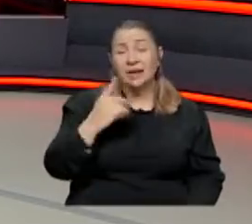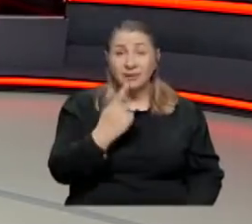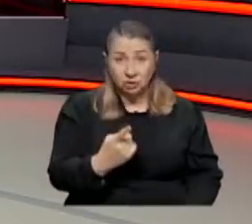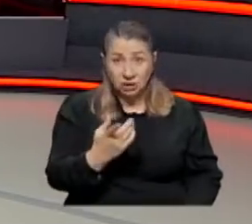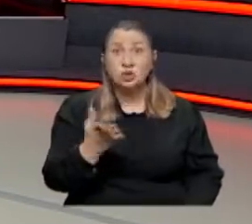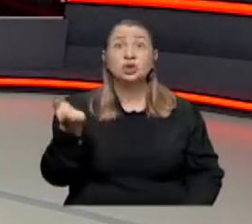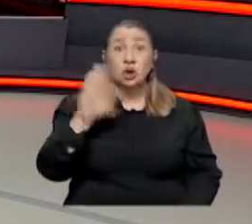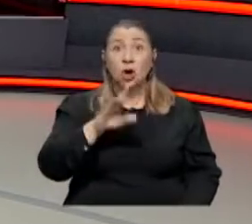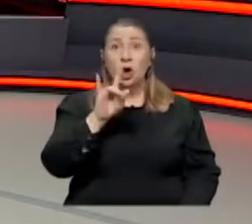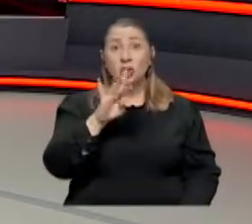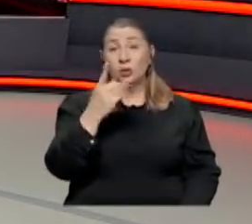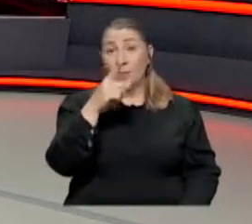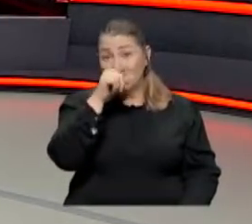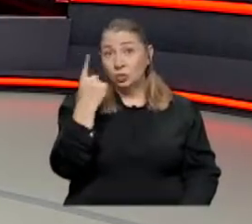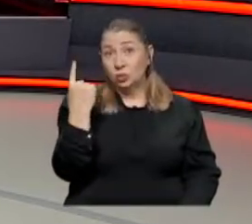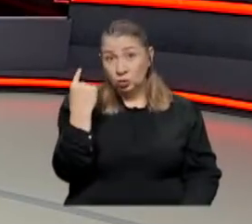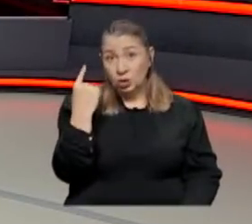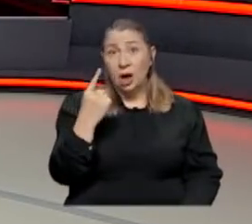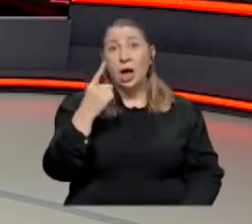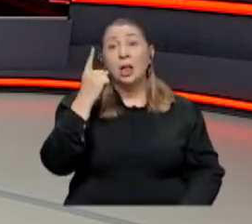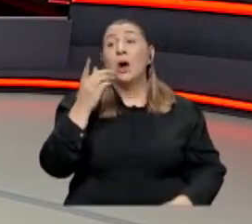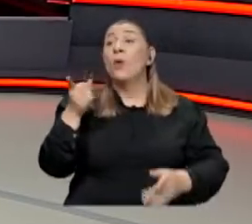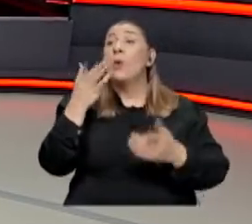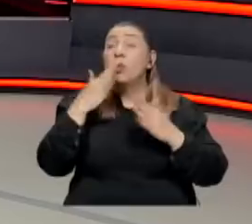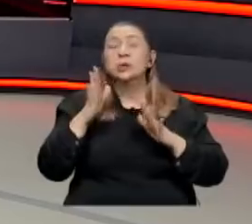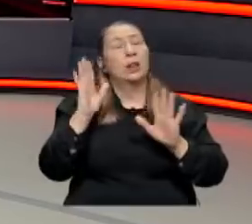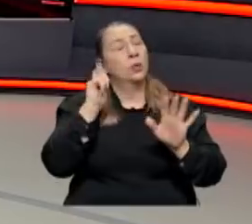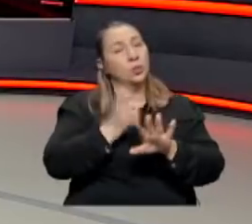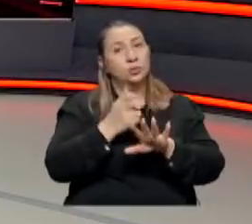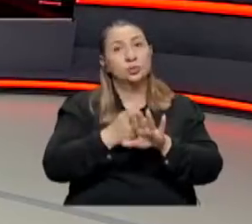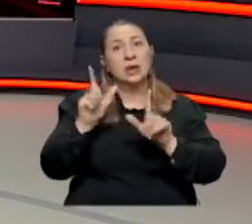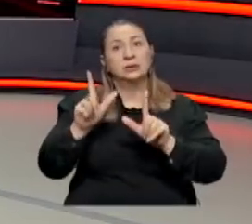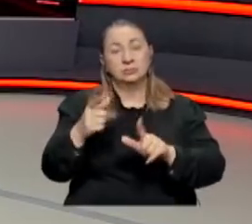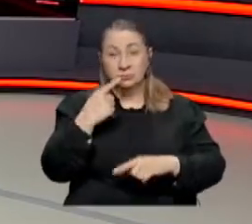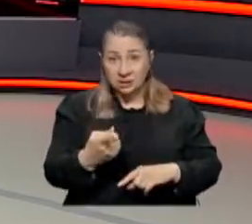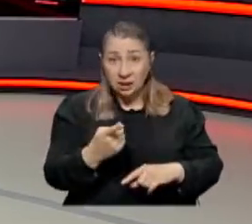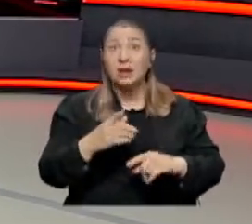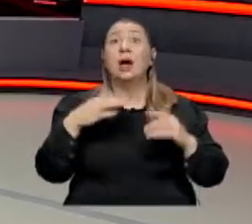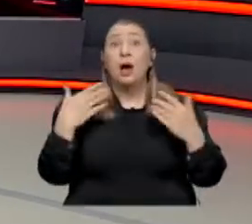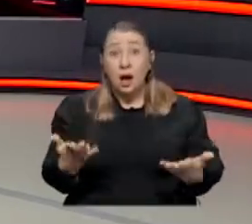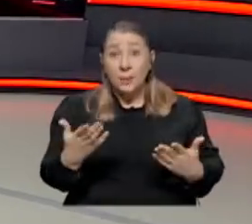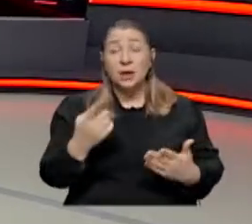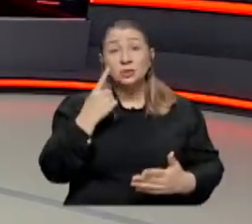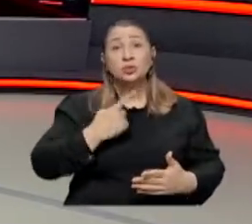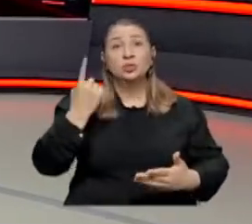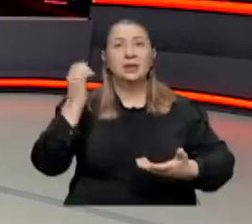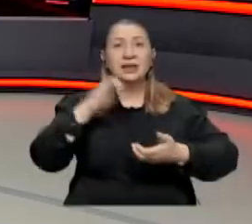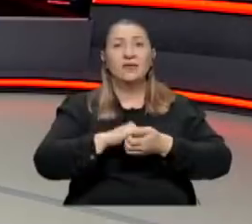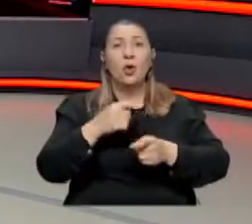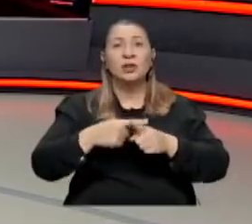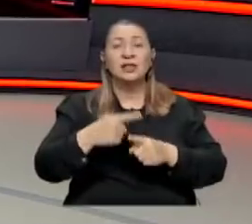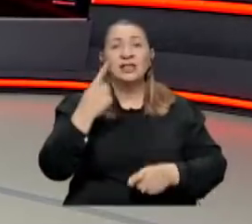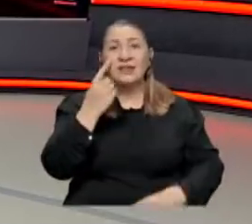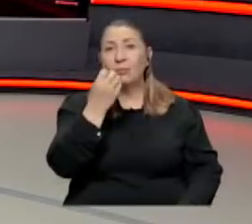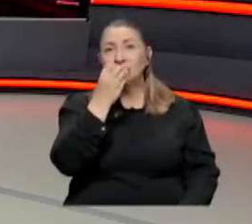demişti Sonra 14 madde Dün Allah yokluğunu göstermesin dedi Bifa kat Jim Cumhur ittifakında